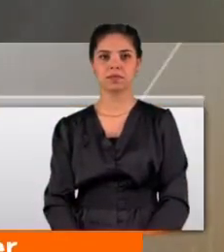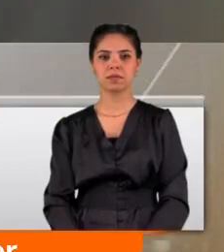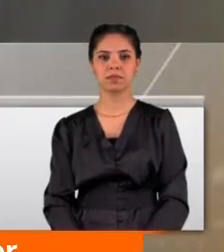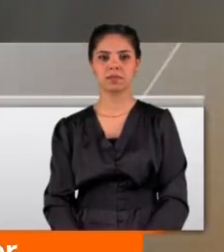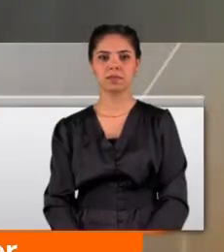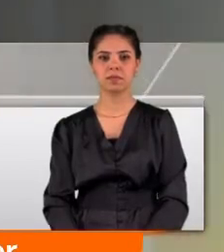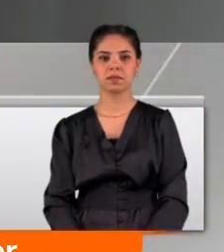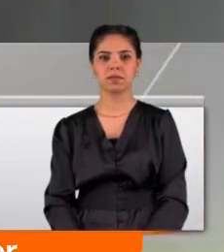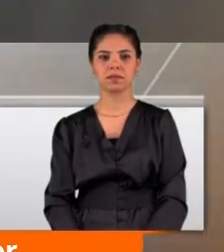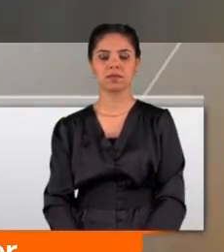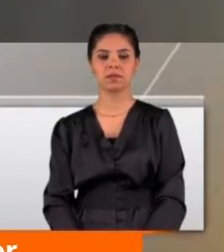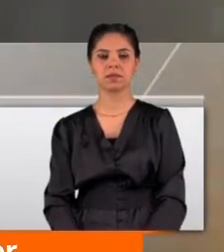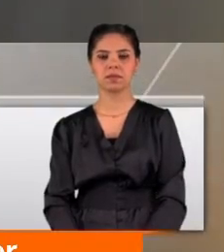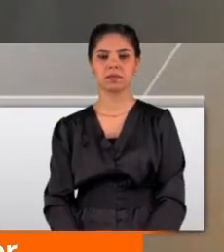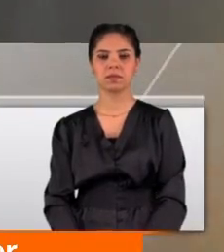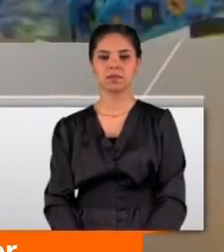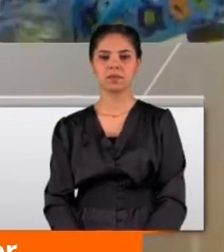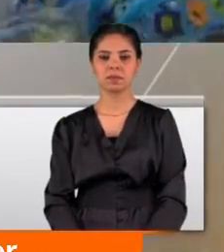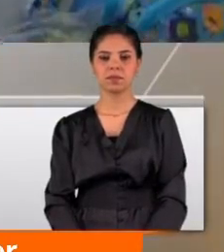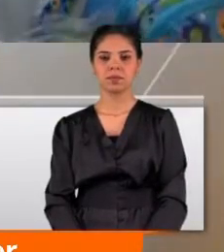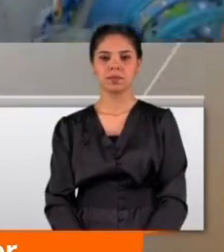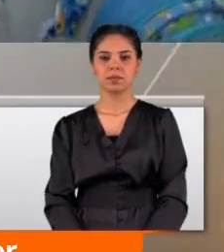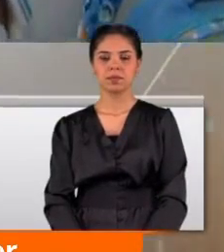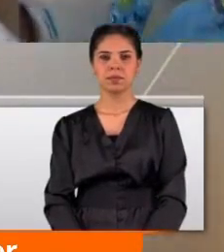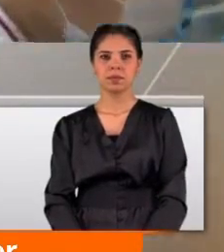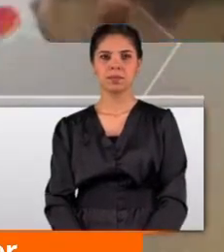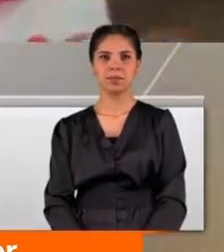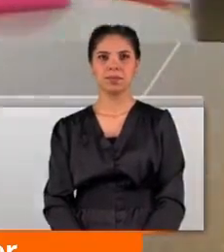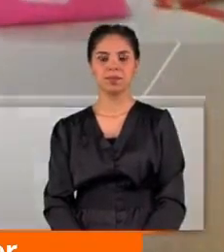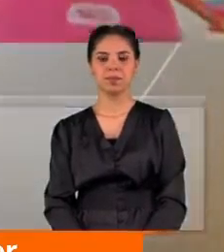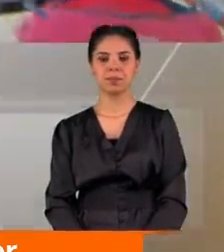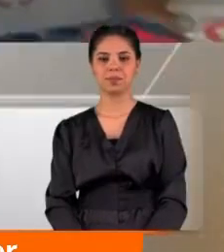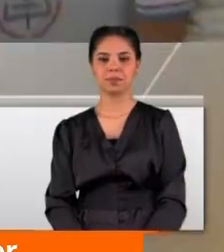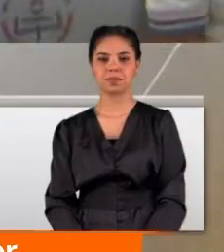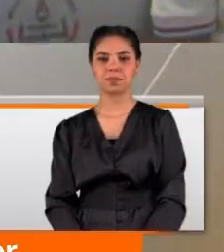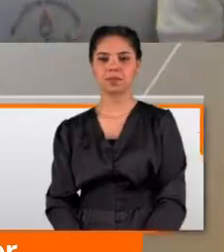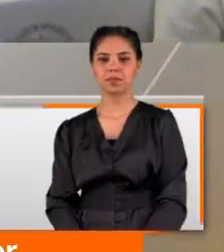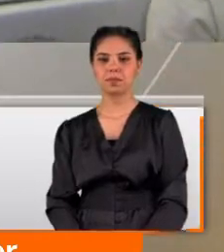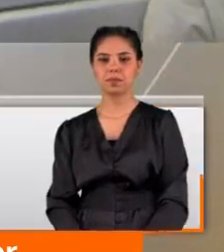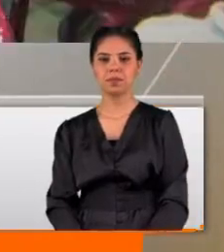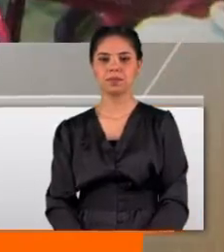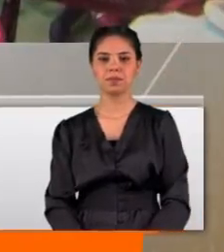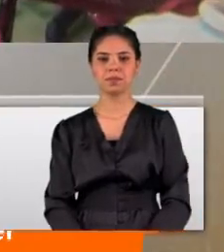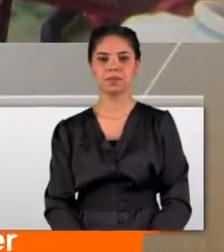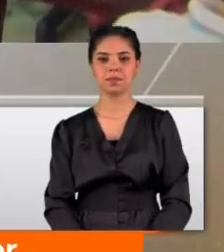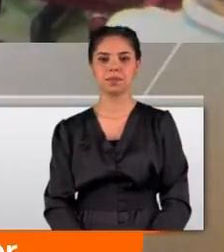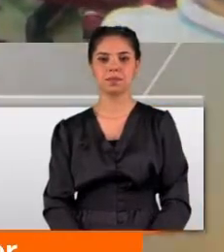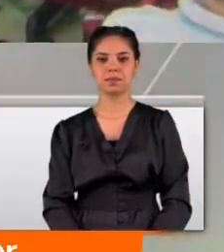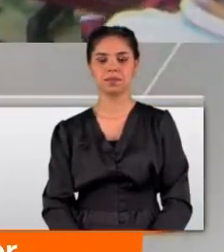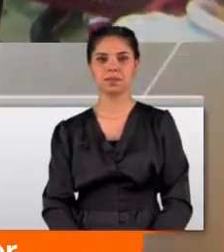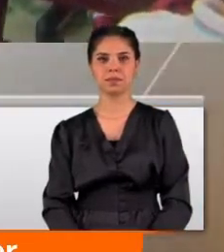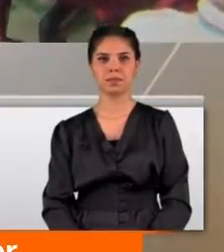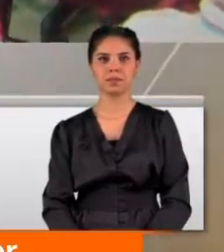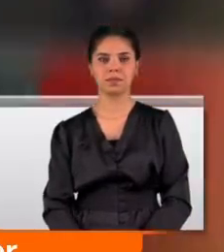Bu yıl için söz verdiğimiz 20 bin yeni öğretmen ataması ile ilgili süreç